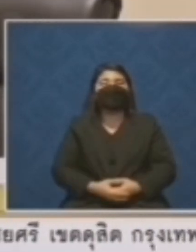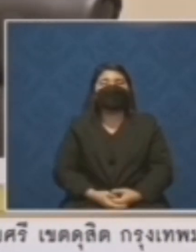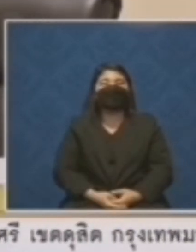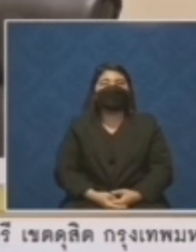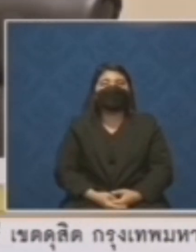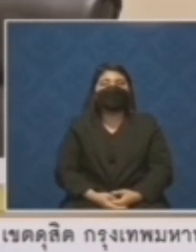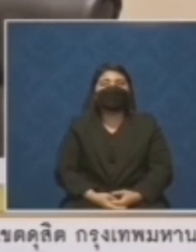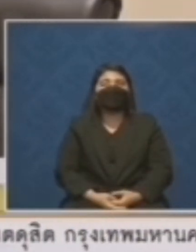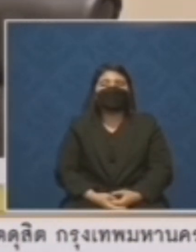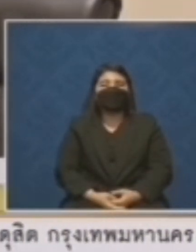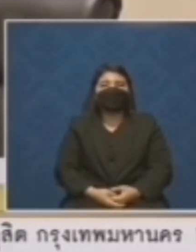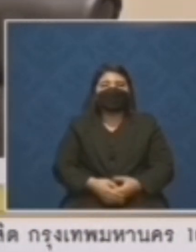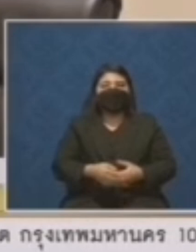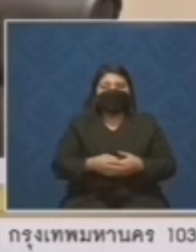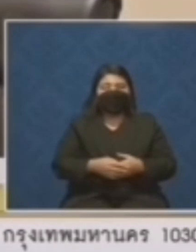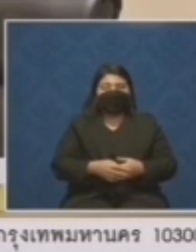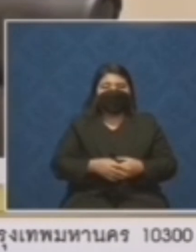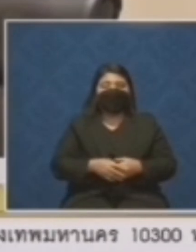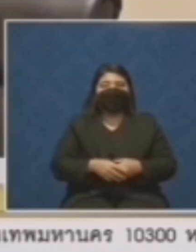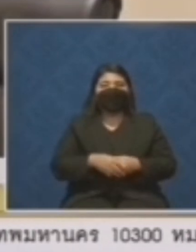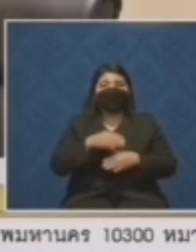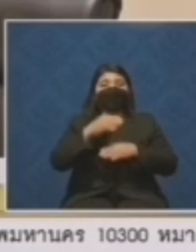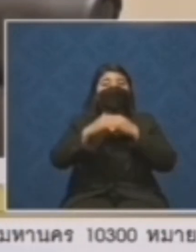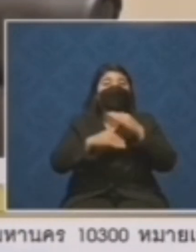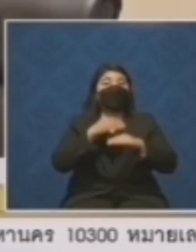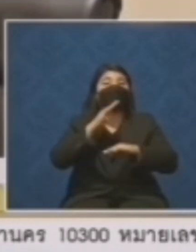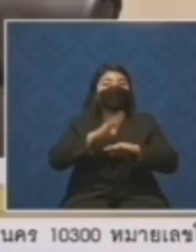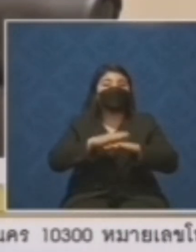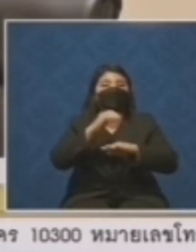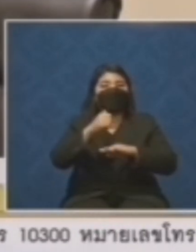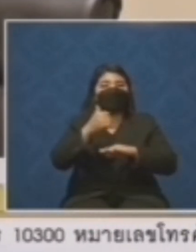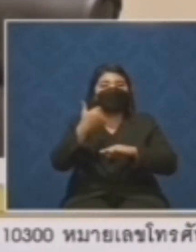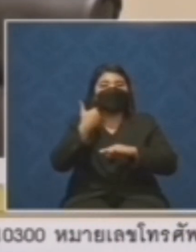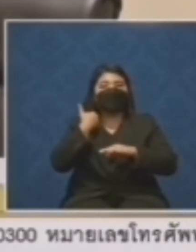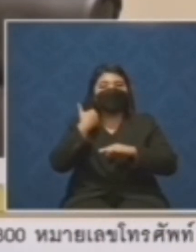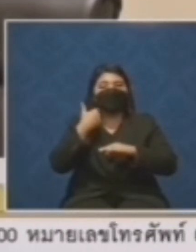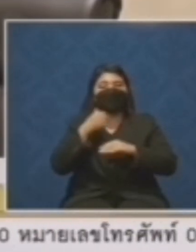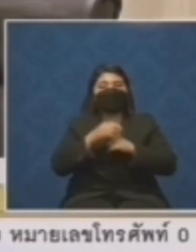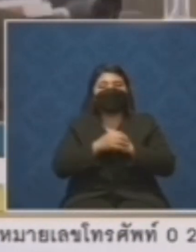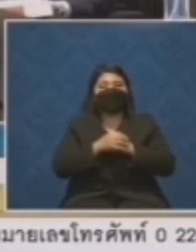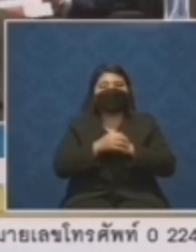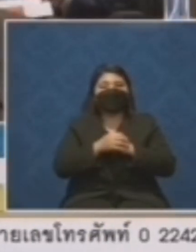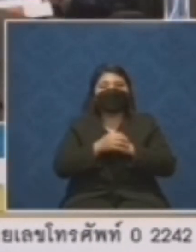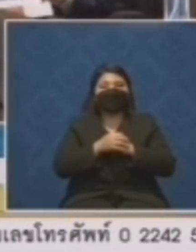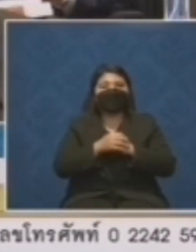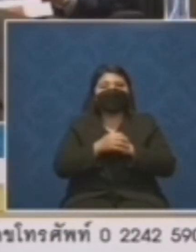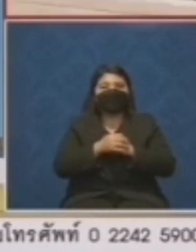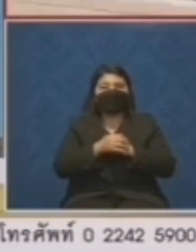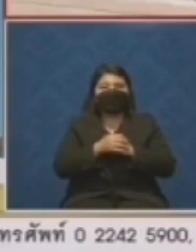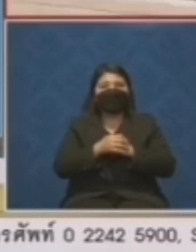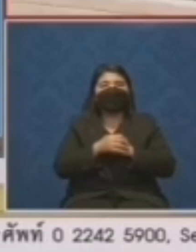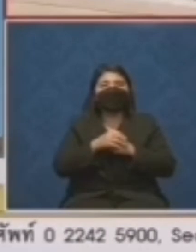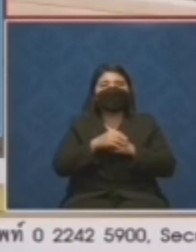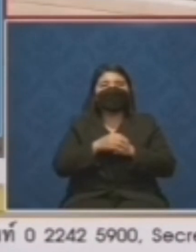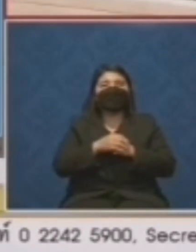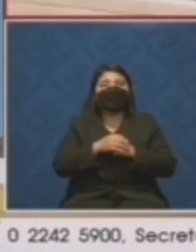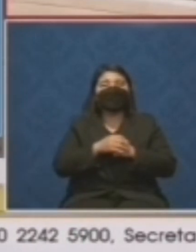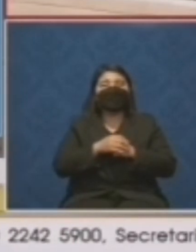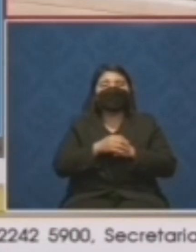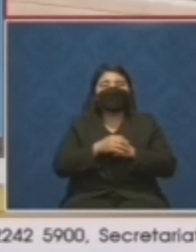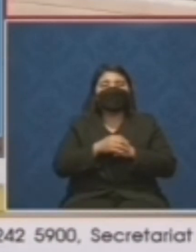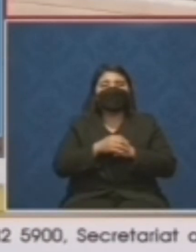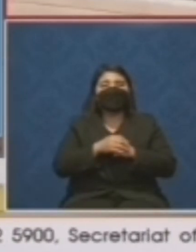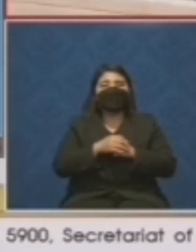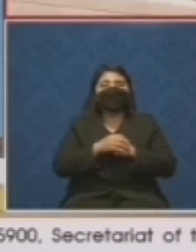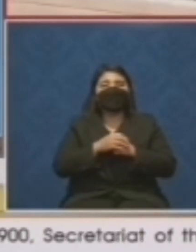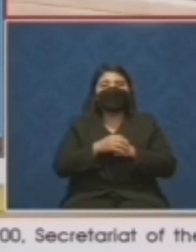การพัฒนาศักยภาพและเตรียมกำลังกองทัพให้มีความสมบูรณ์ที่จะพร้อมรองรับสถานการณ์มั่นคงของประเท